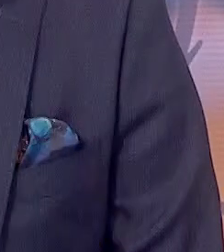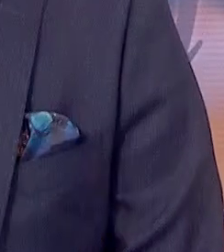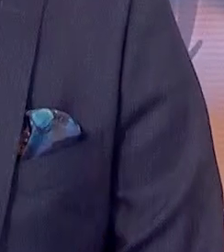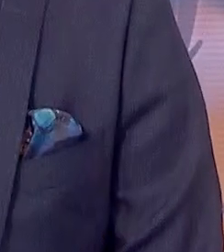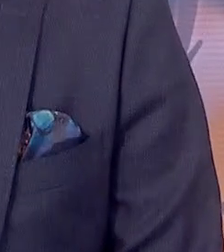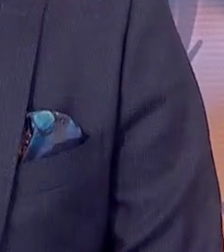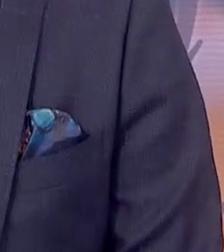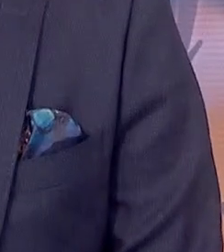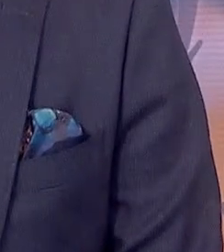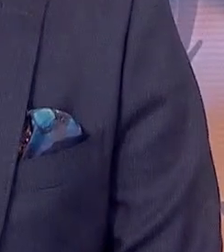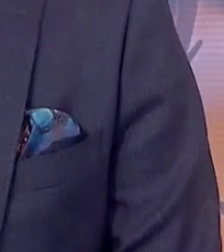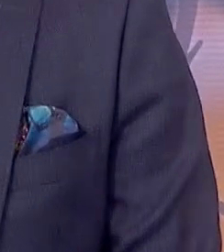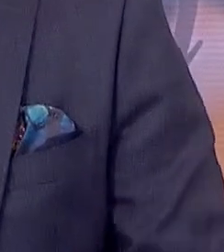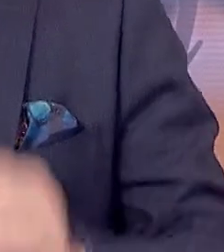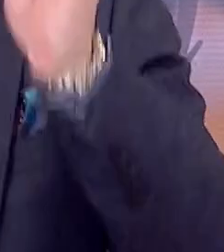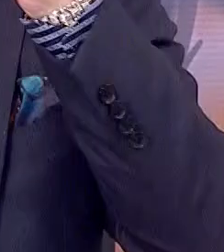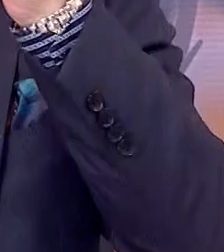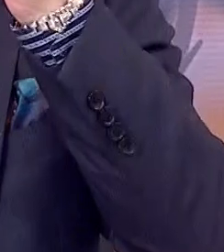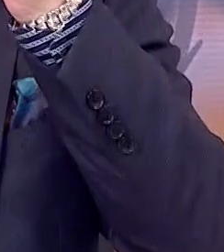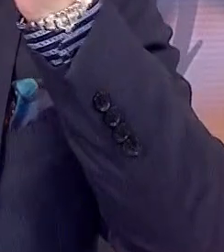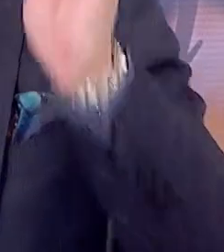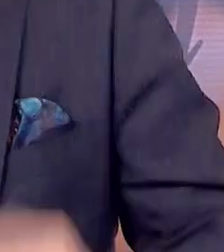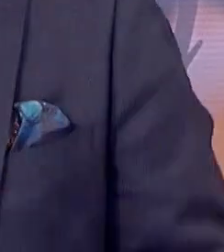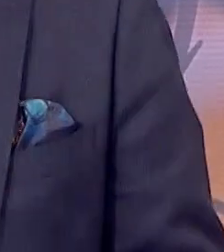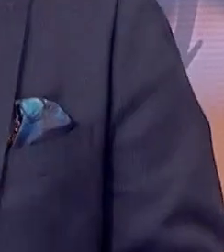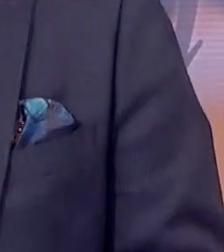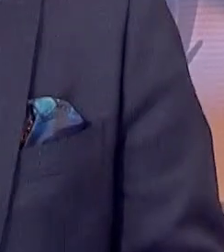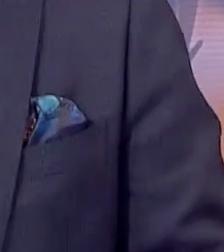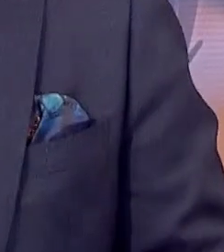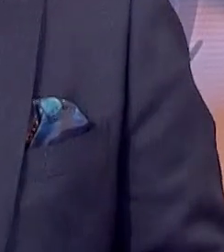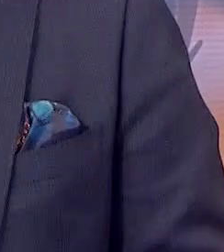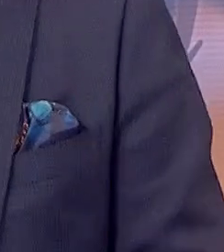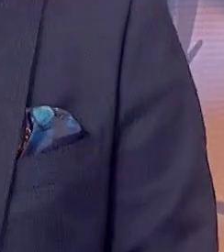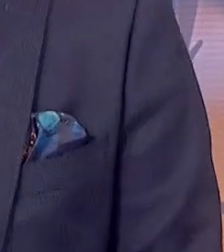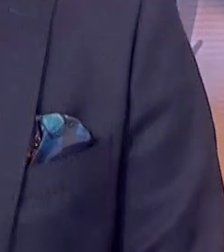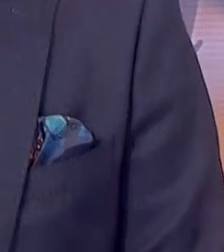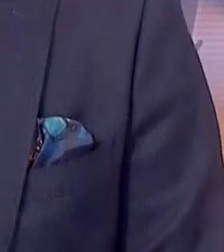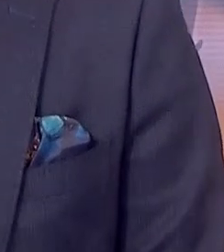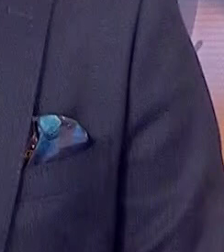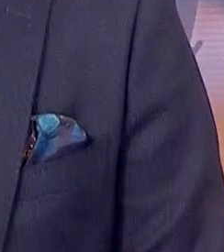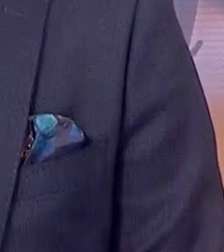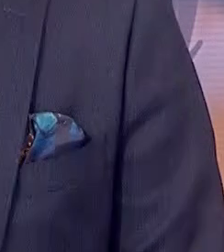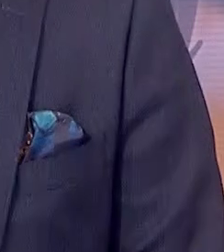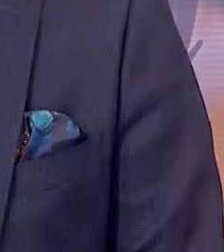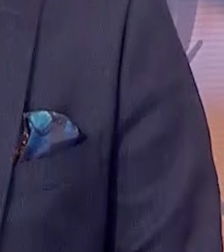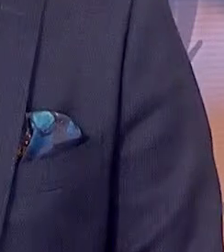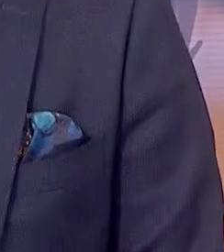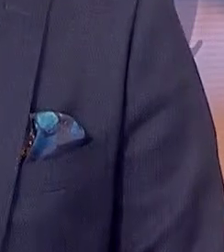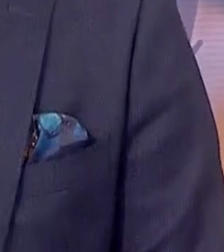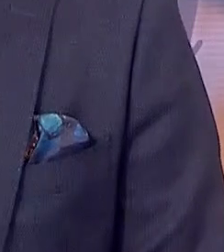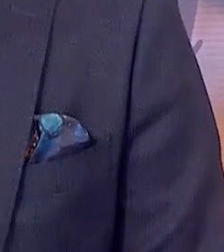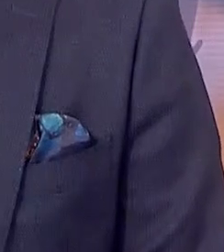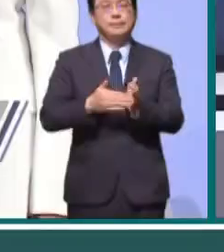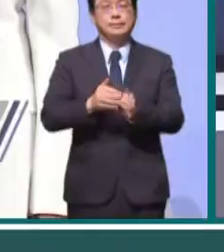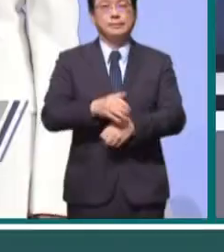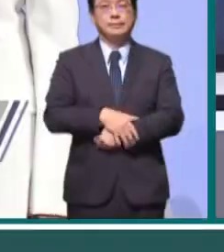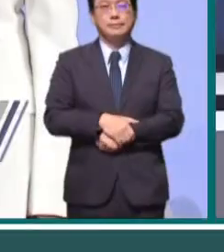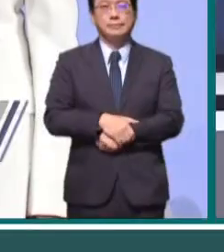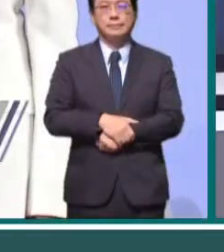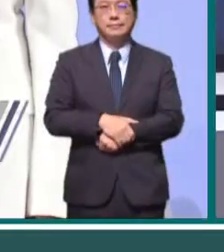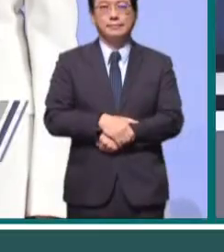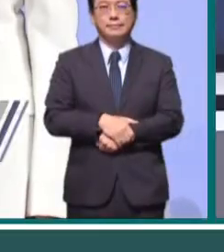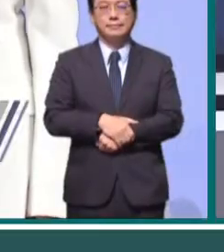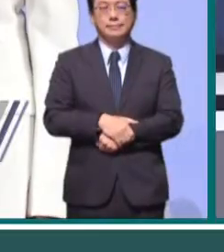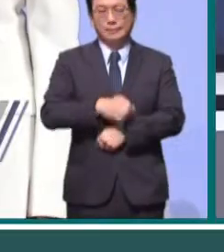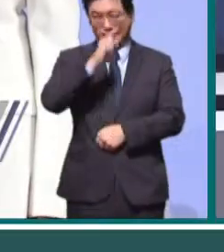就啊。但是他不断的强调，就会让我想到高虹安不断的强调自己是匪逃匪是一样的道理。就那是过去人生中一段